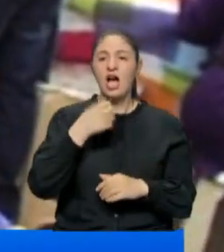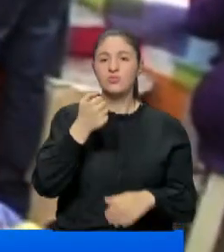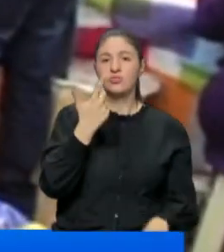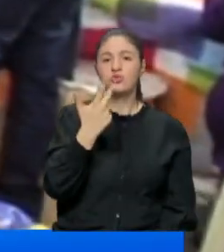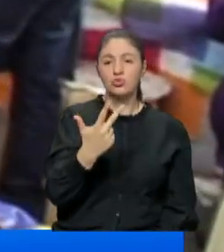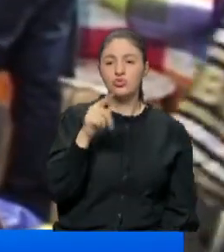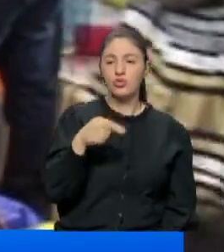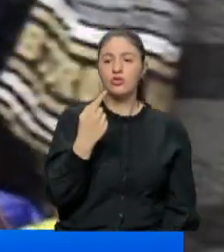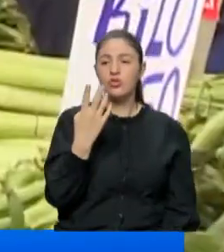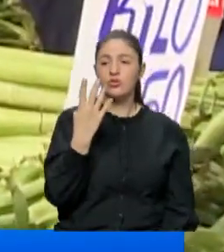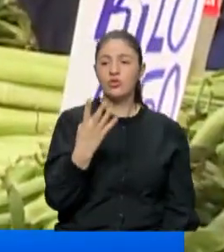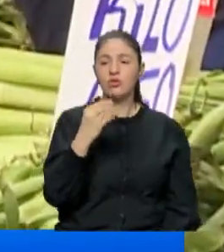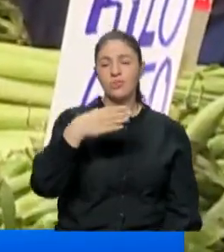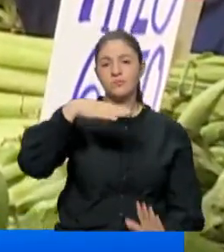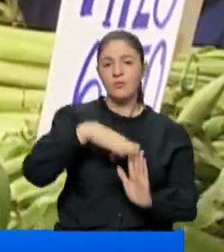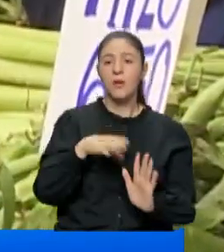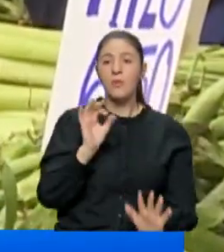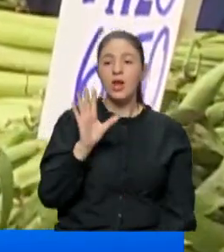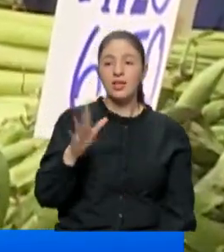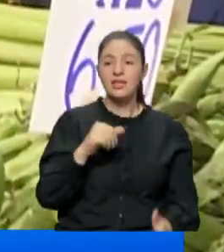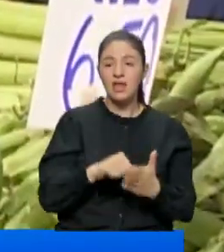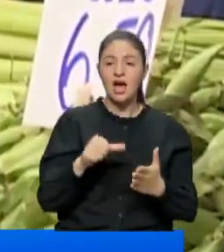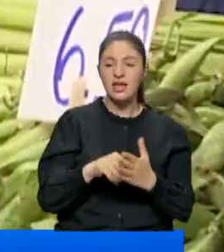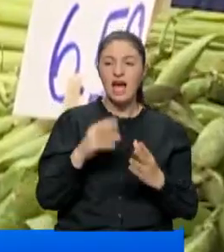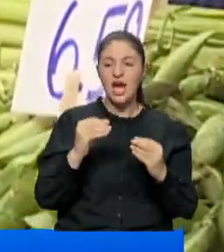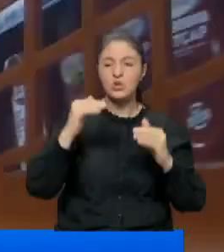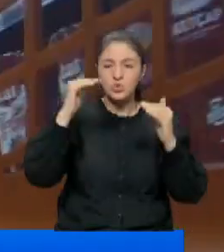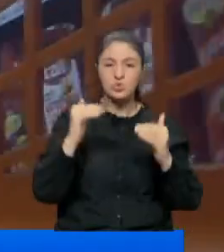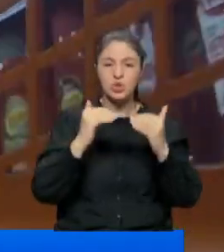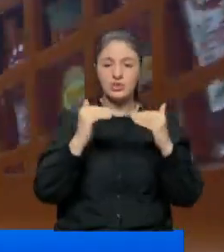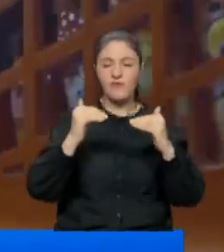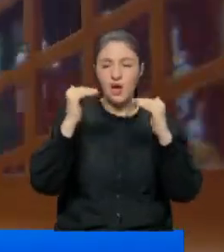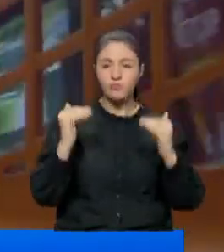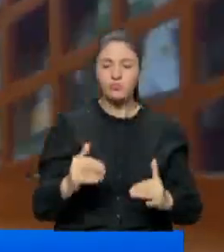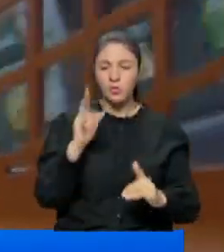3,4 olarak kayıtlara geçti Böylelikle tarihinin en düşük seviyesi kaydedildi